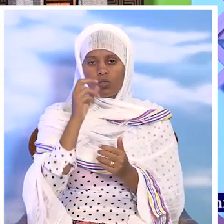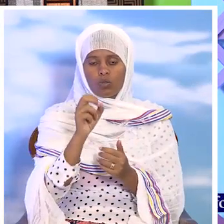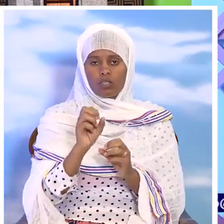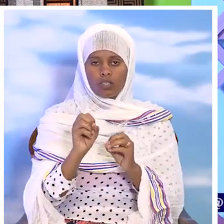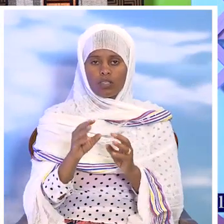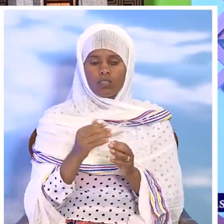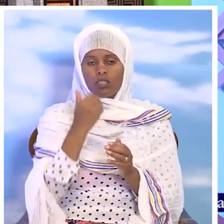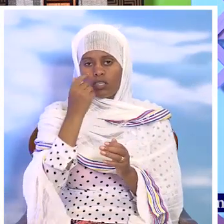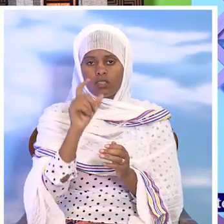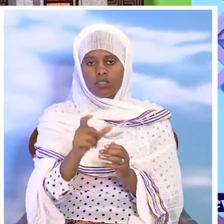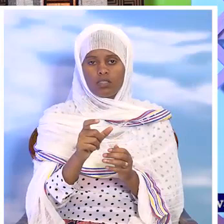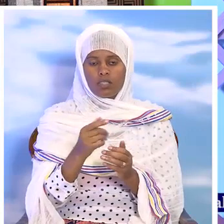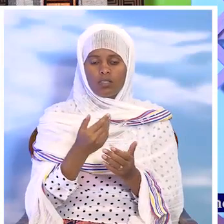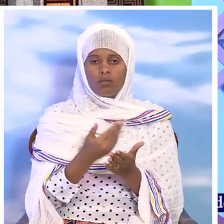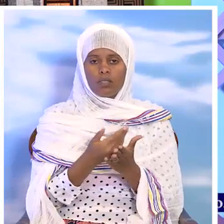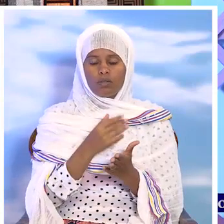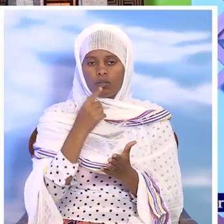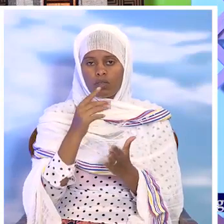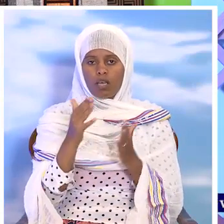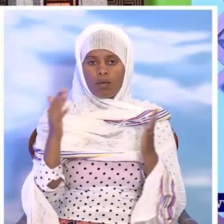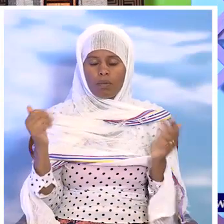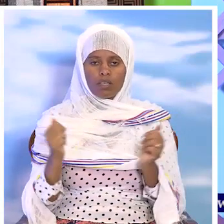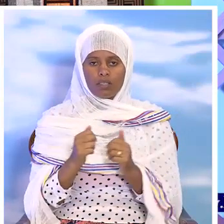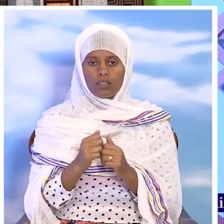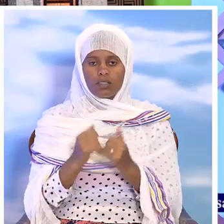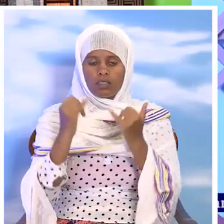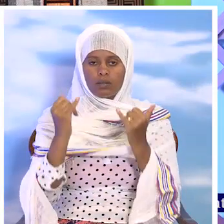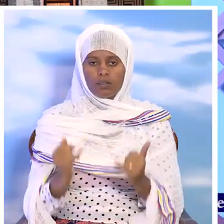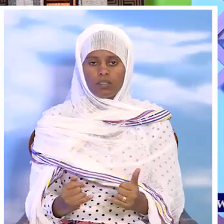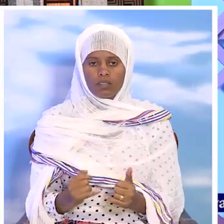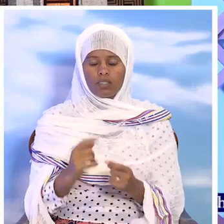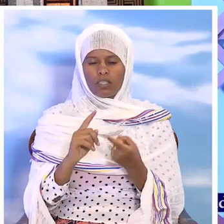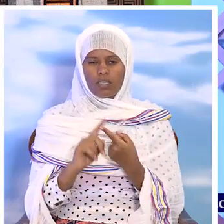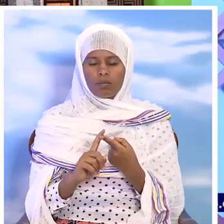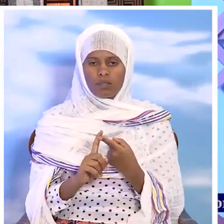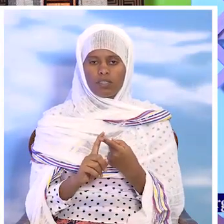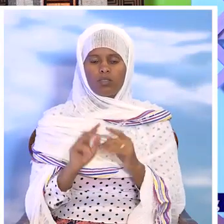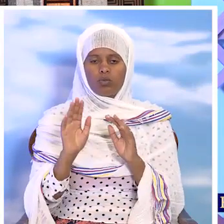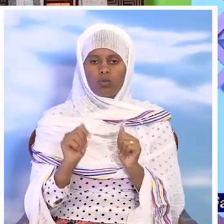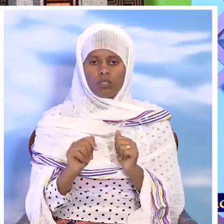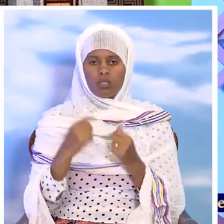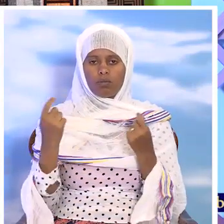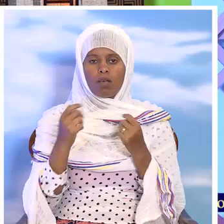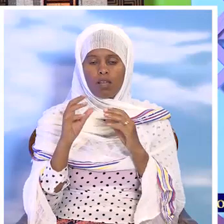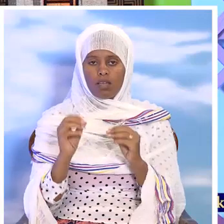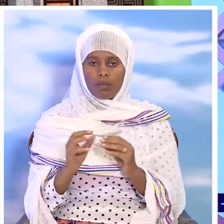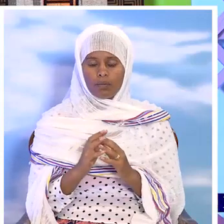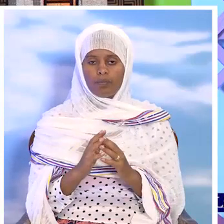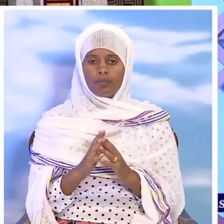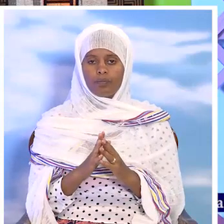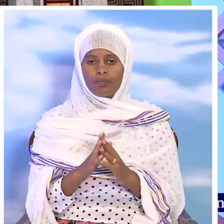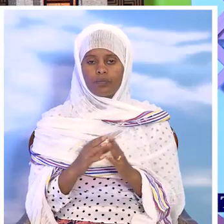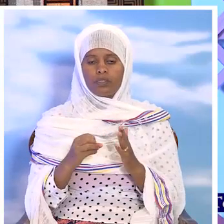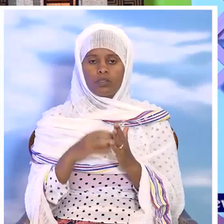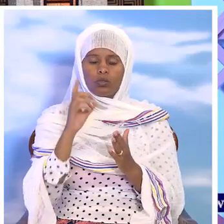እዚኣ ድማ ከምቲ ኣቐዲምና ዝበልና ኣዝያ ዓባይን ክብርትን ቀዳመይትን ዝኾነት በዓል እያ ከምቲ ተገሊፁ ዘሎ ማለት እዩ። ስለዚ ኩሉ ግዜ ድማ